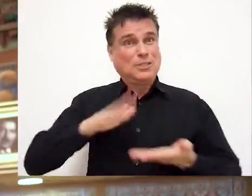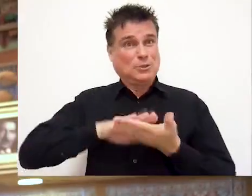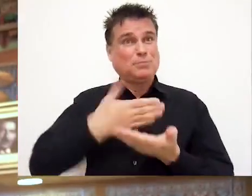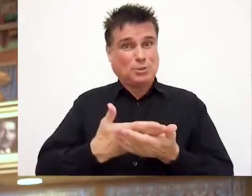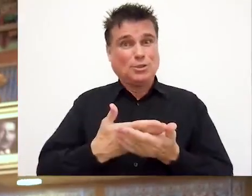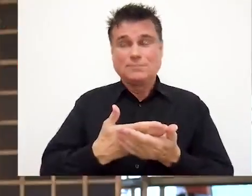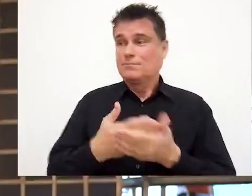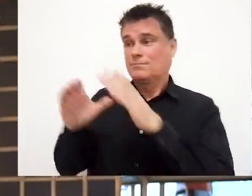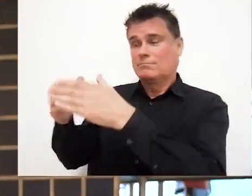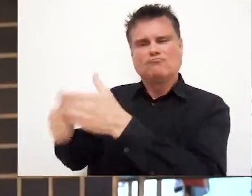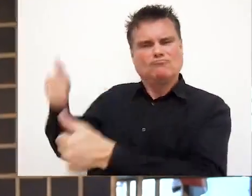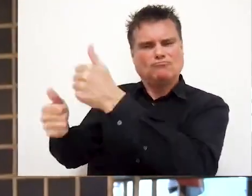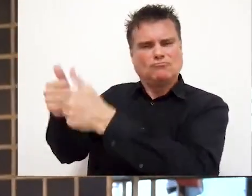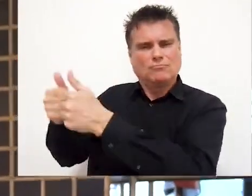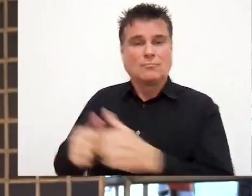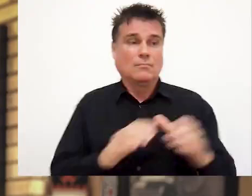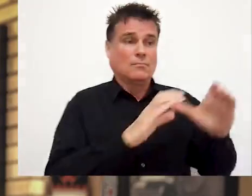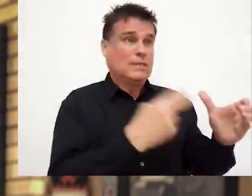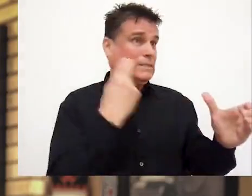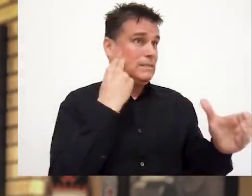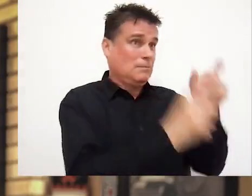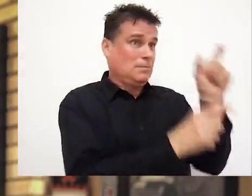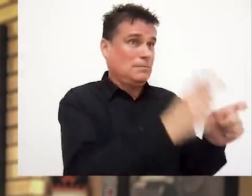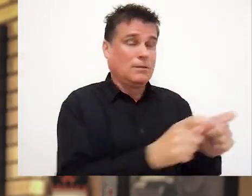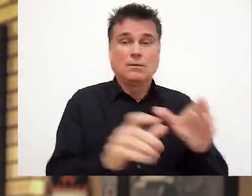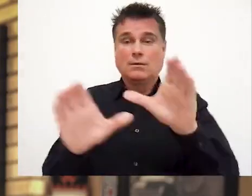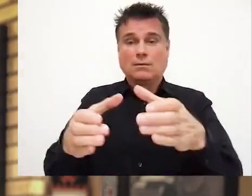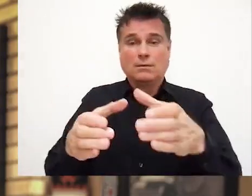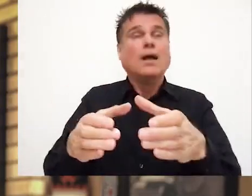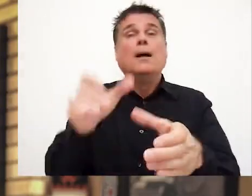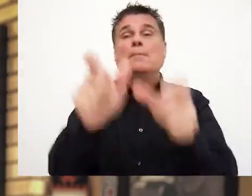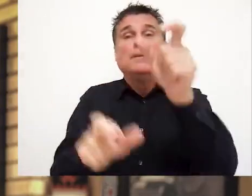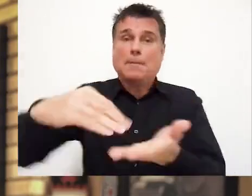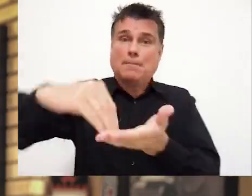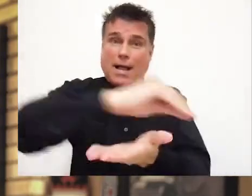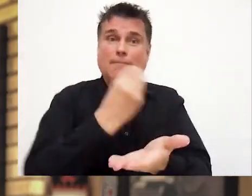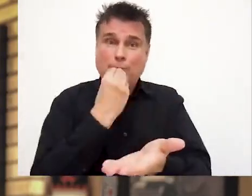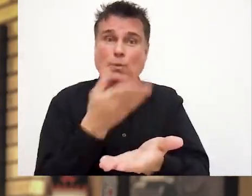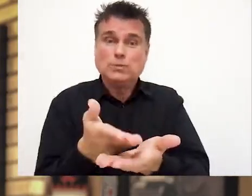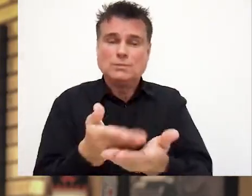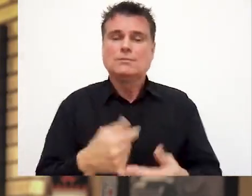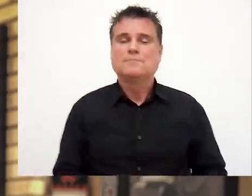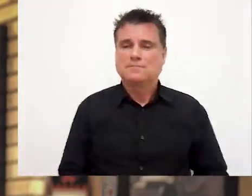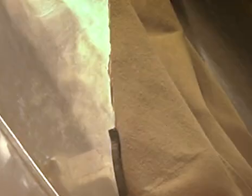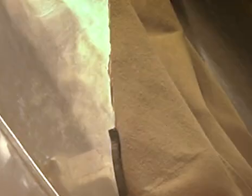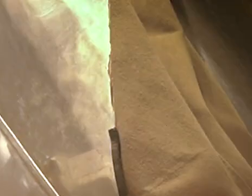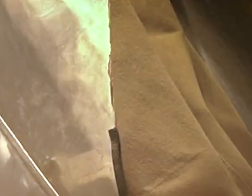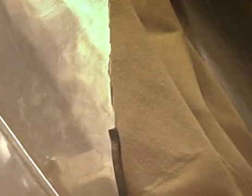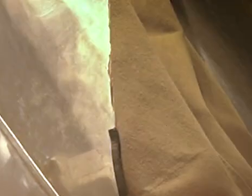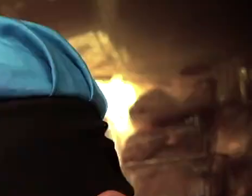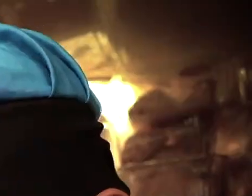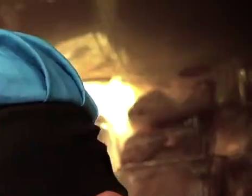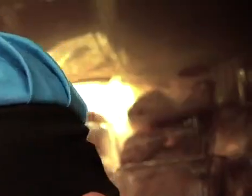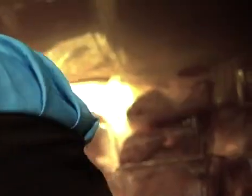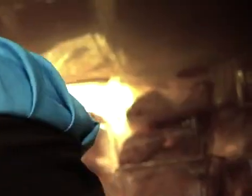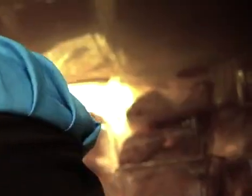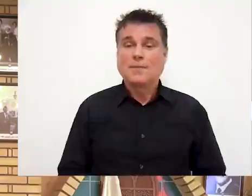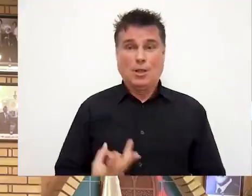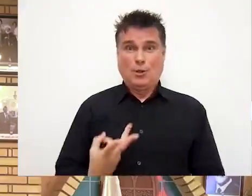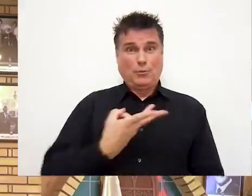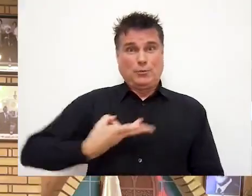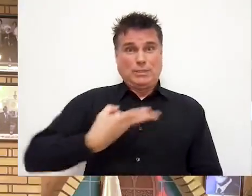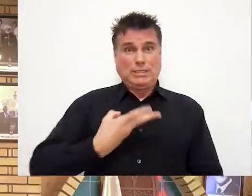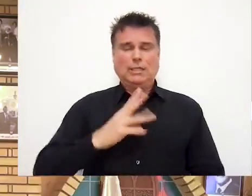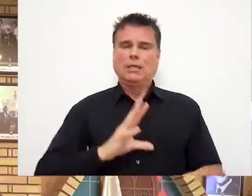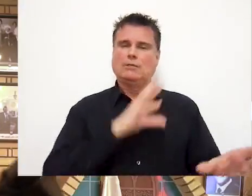أنا حلقة ترجمة بين الإدارة والأشخاص الصم والزبائن. Ayat, Abu Bakr,